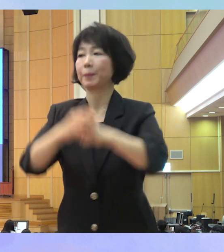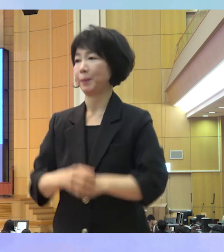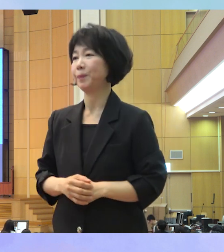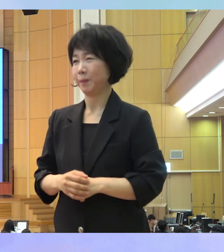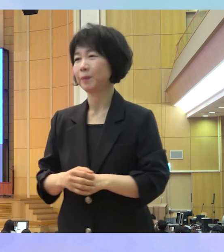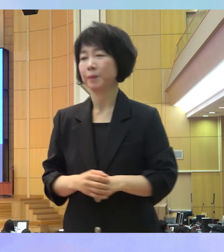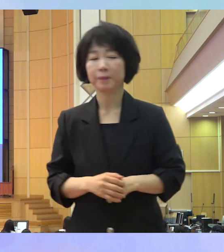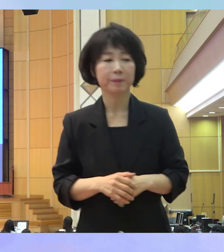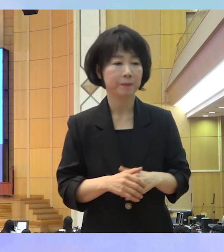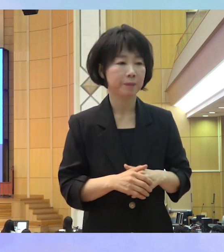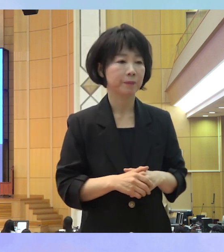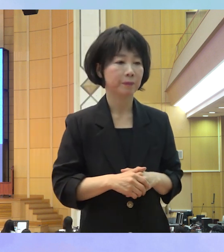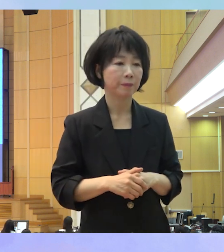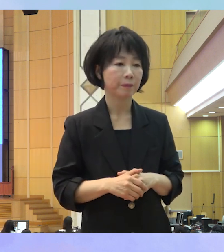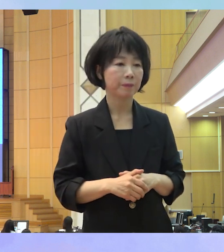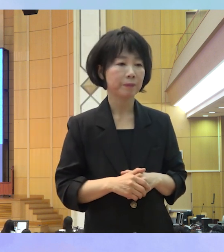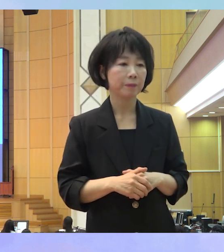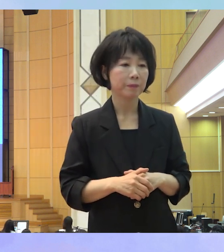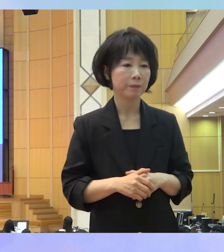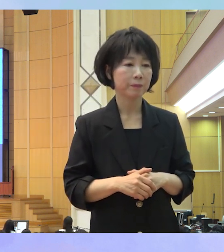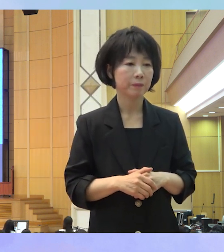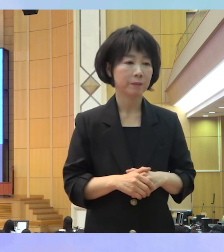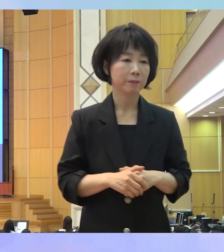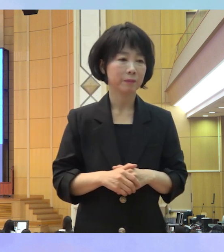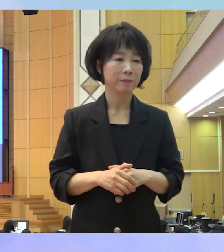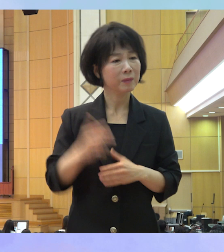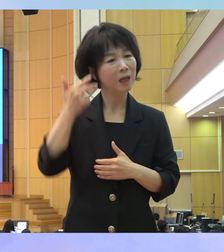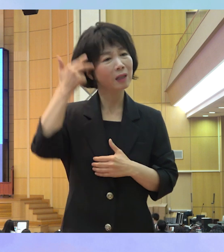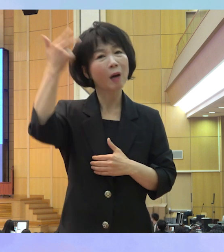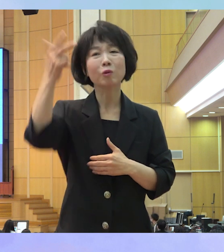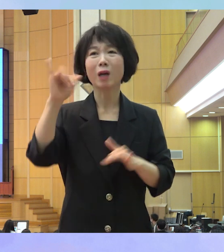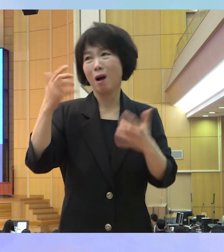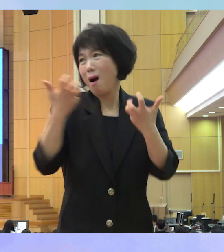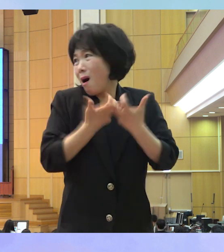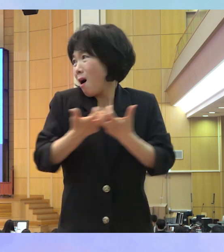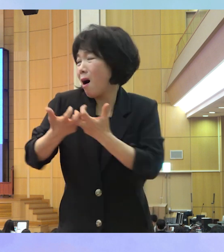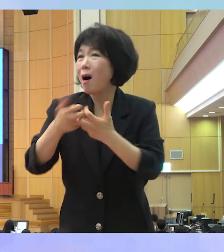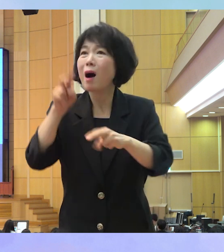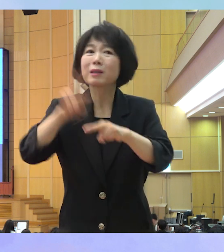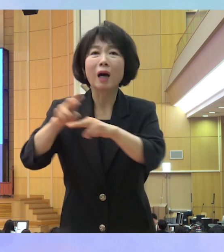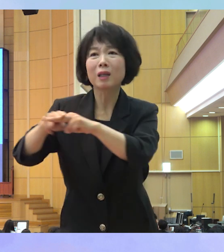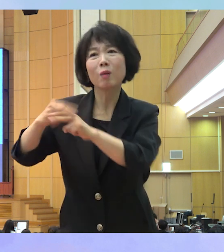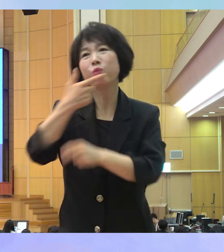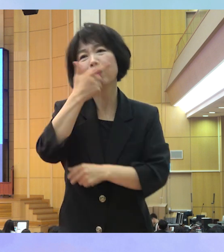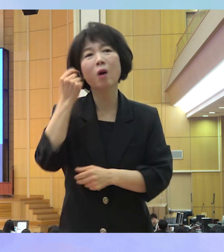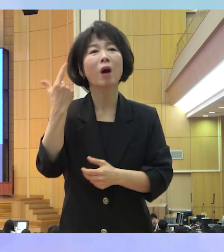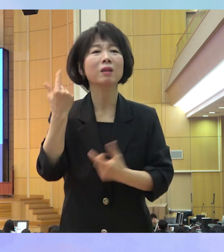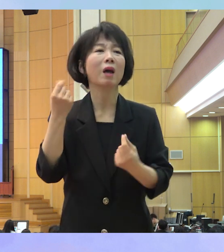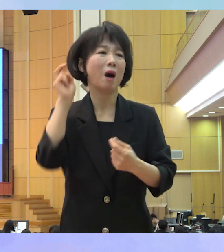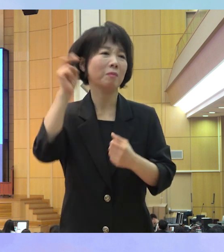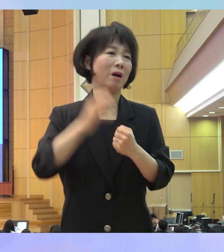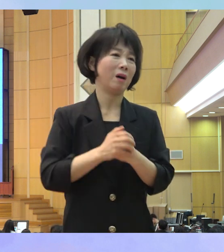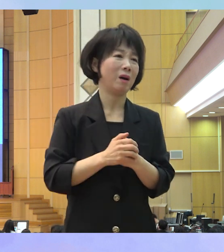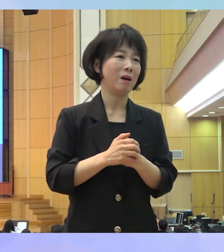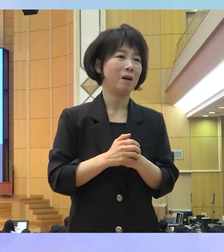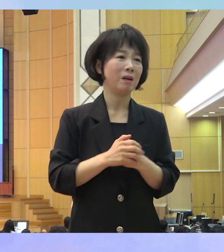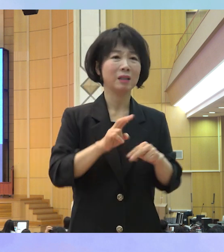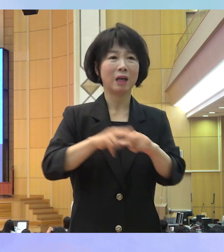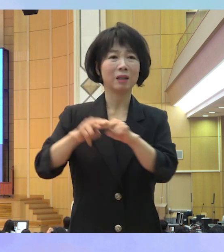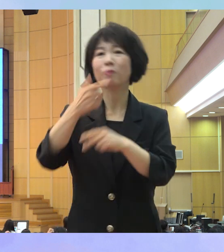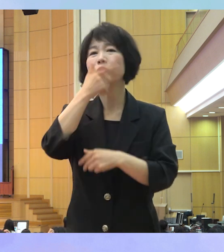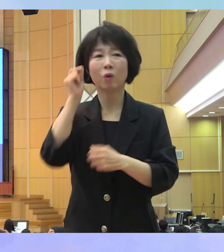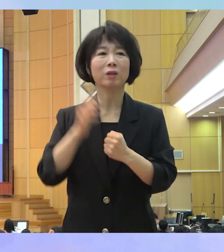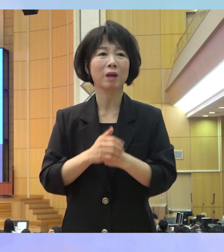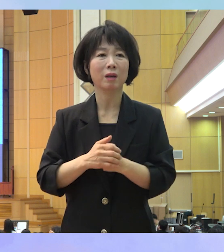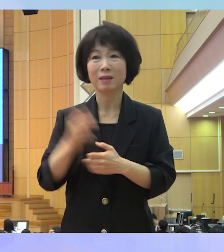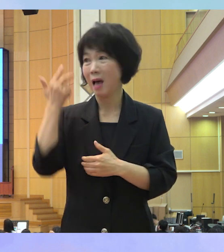지교회에서 다 오십니다. 그래서 그 다음 주에도 좀 죄송하지만 어느 지역을 이렇게